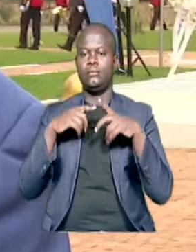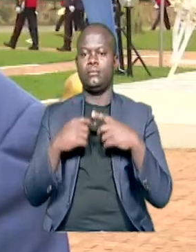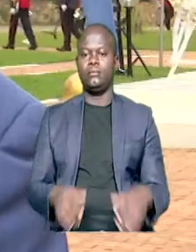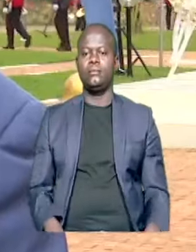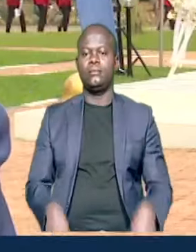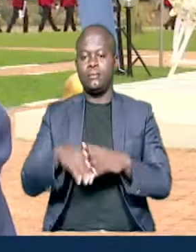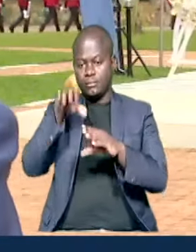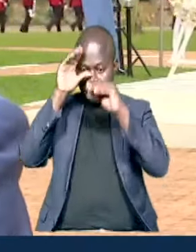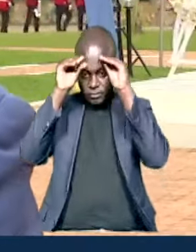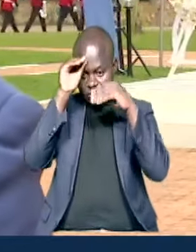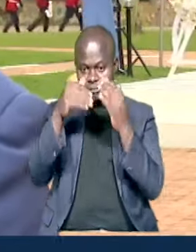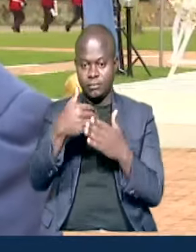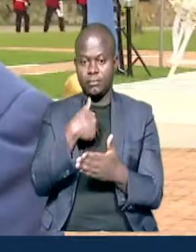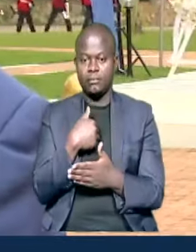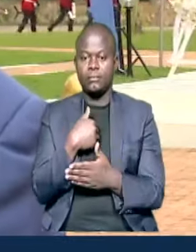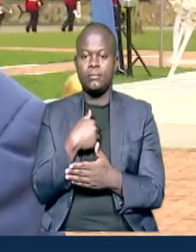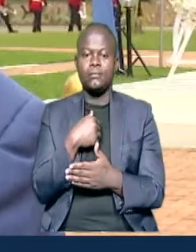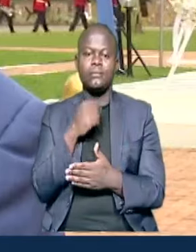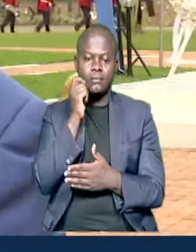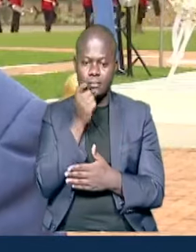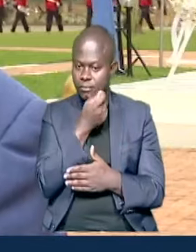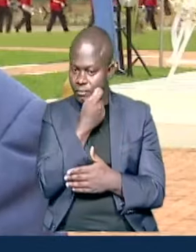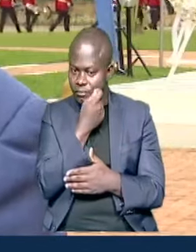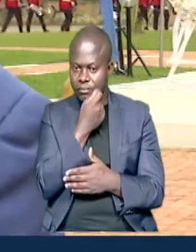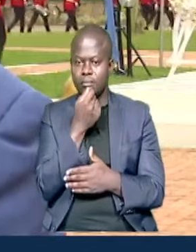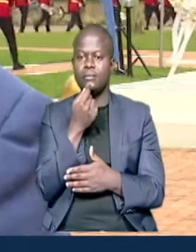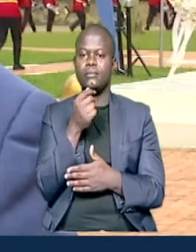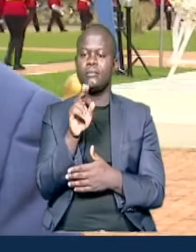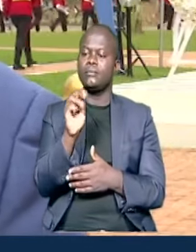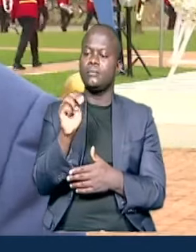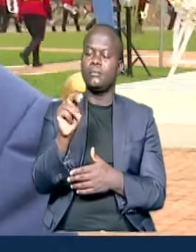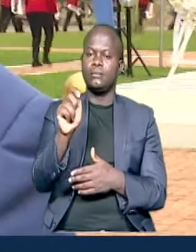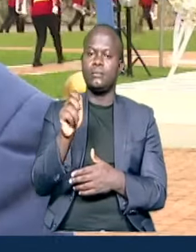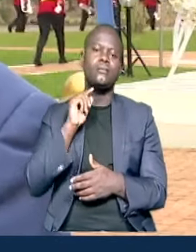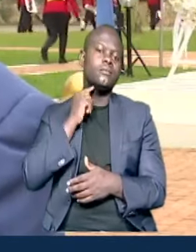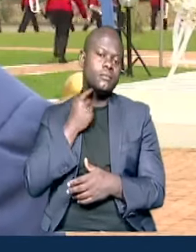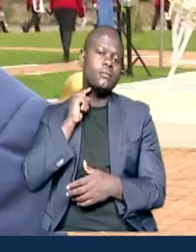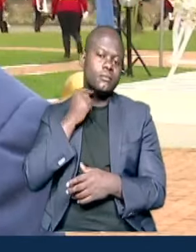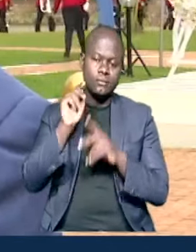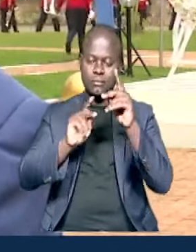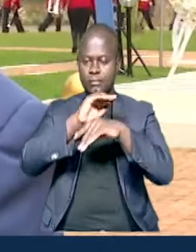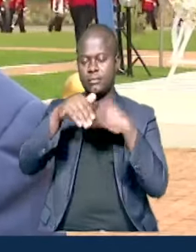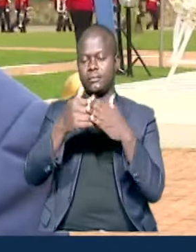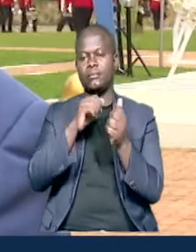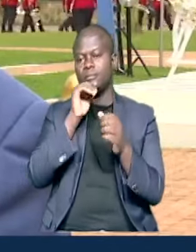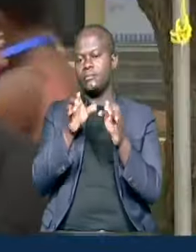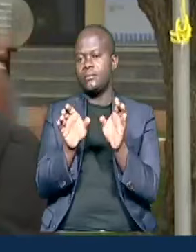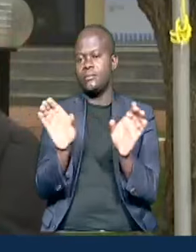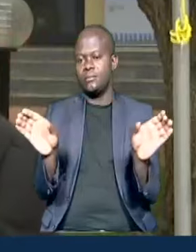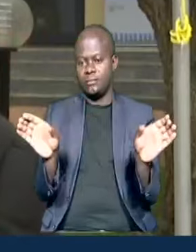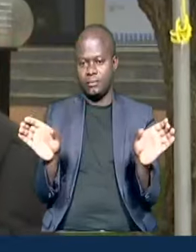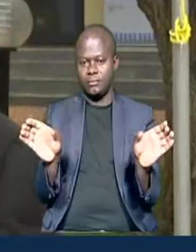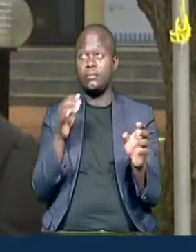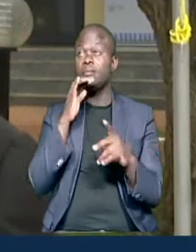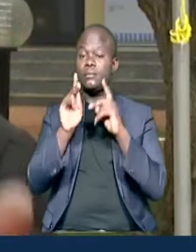ubuntu ari nabavugita ubumuntu ubumuntu no kuryoha karyohera abantu bose nta vanga rugize